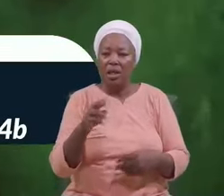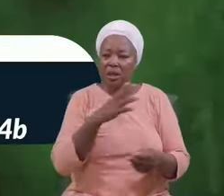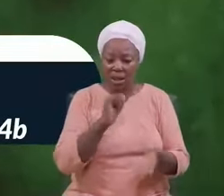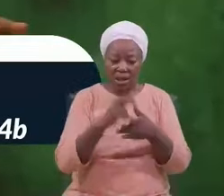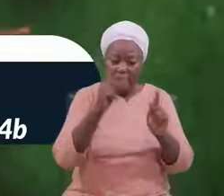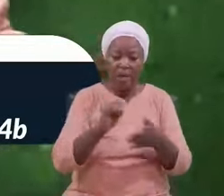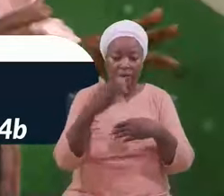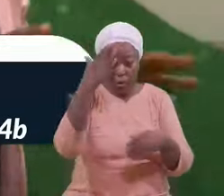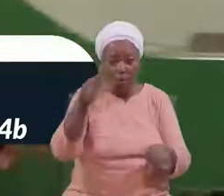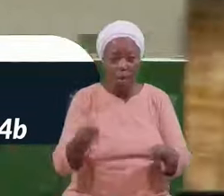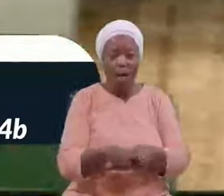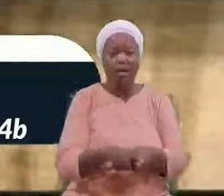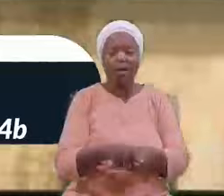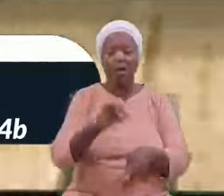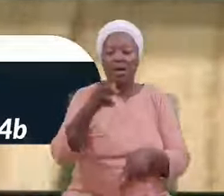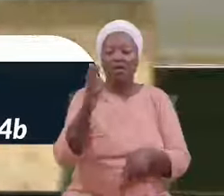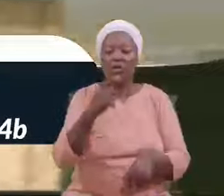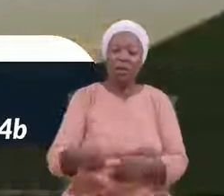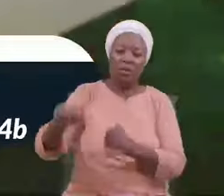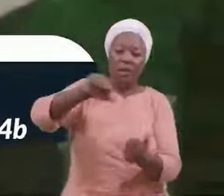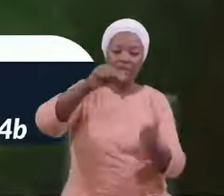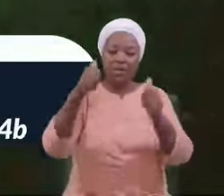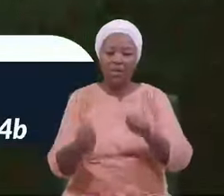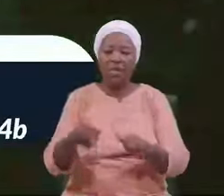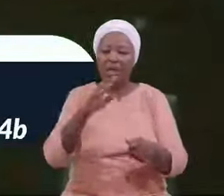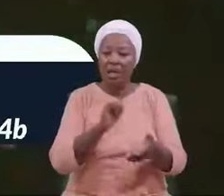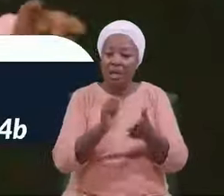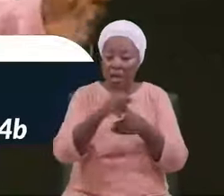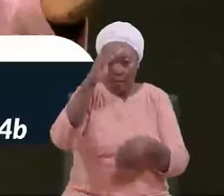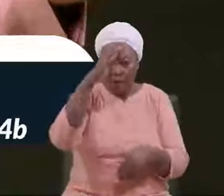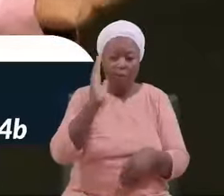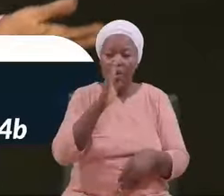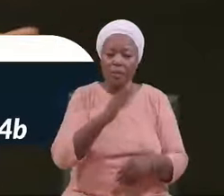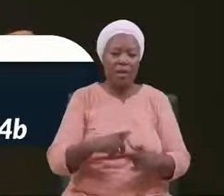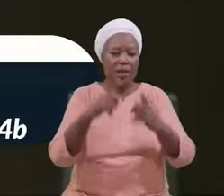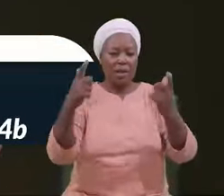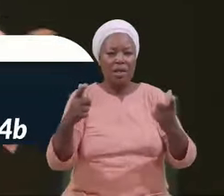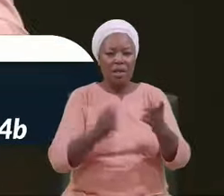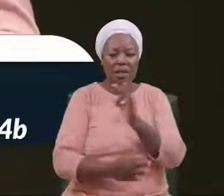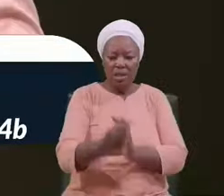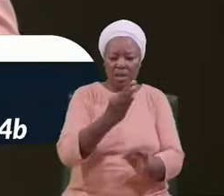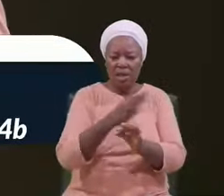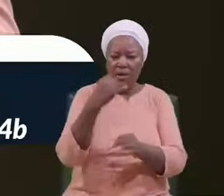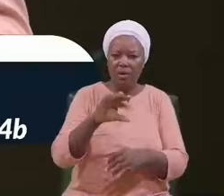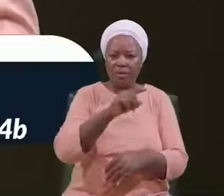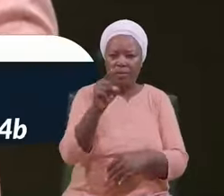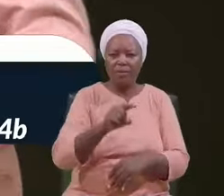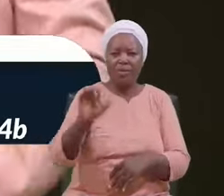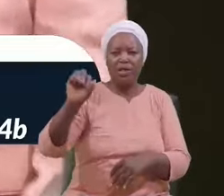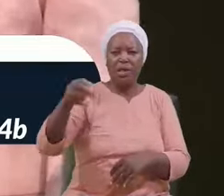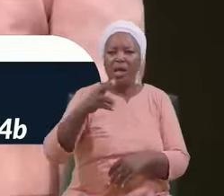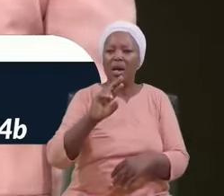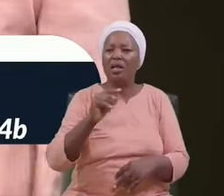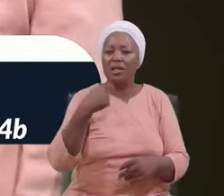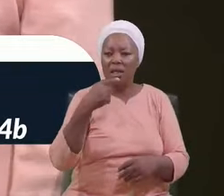a dit, il sera grand. Au lieu que Zacharie dise, comme Marie l'a